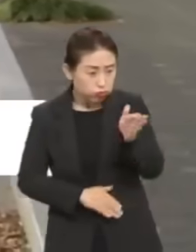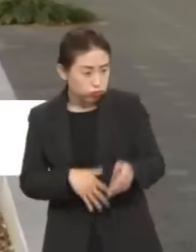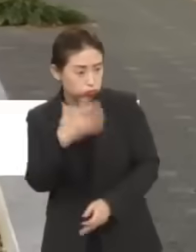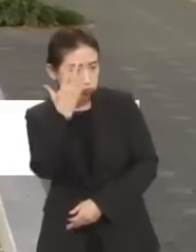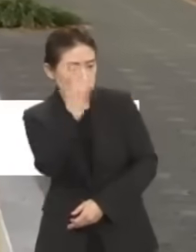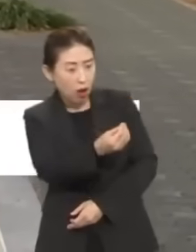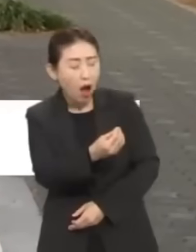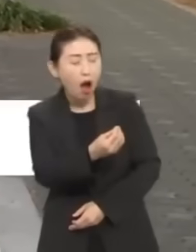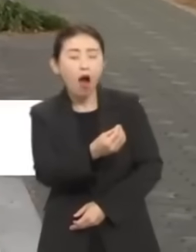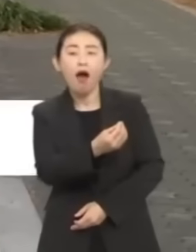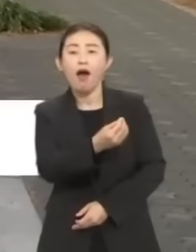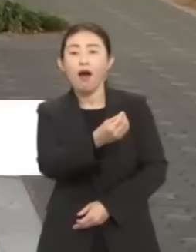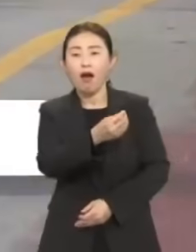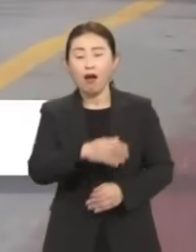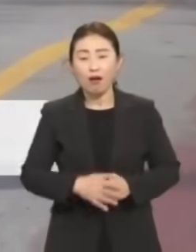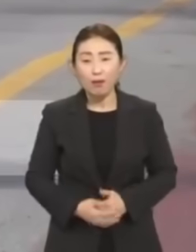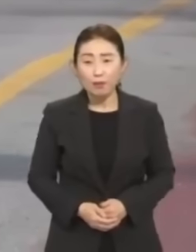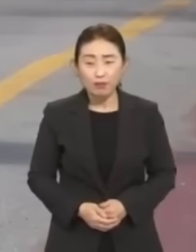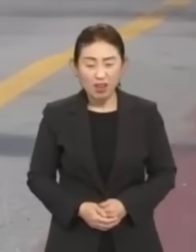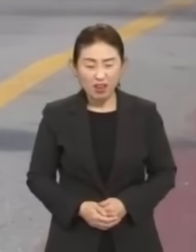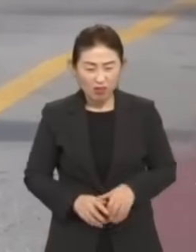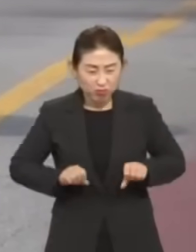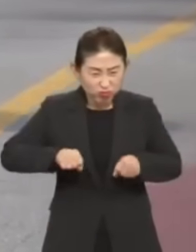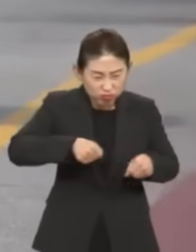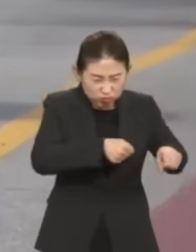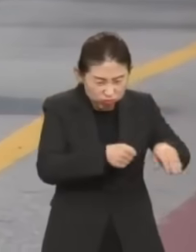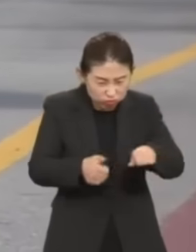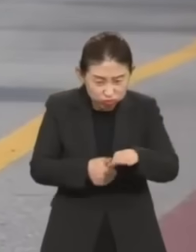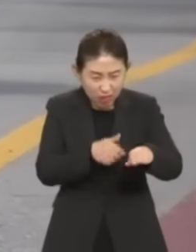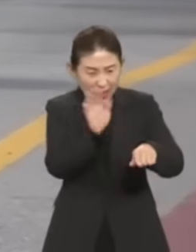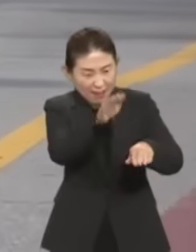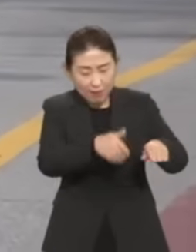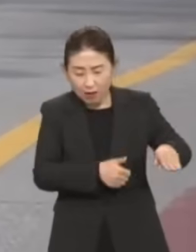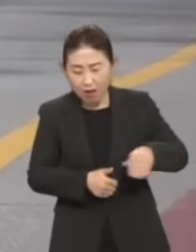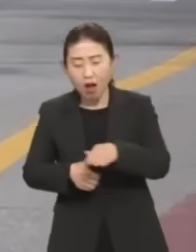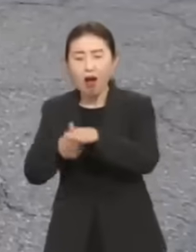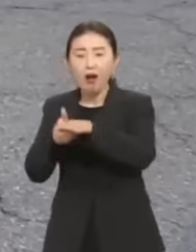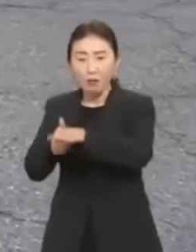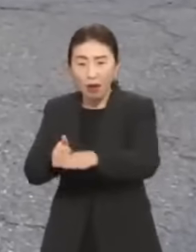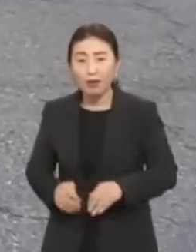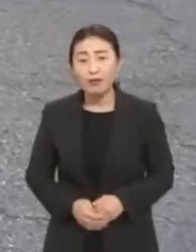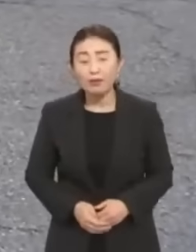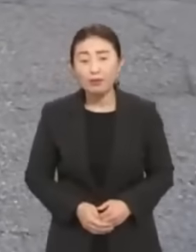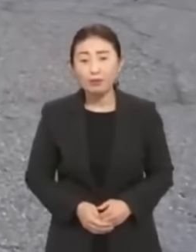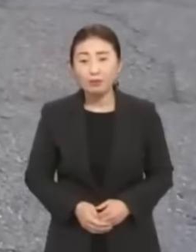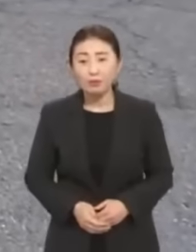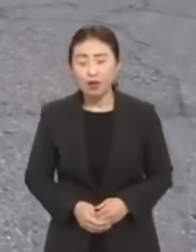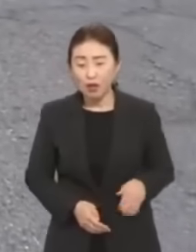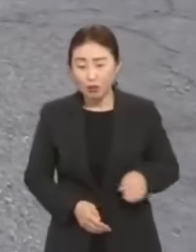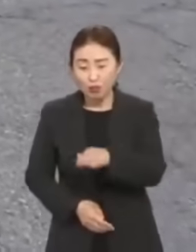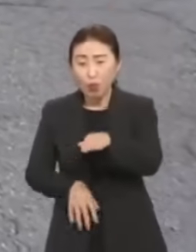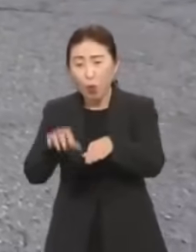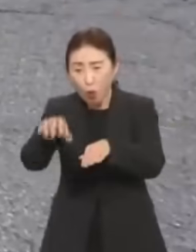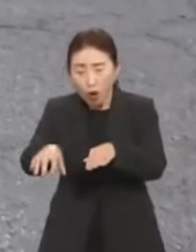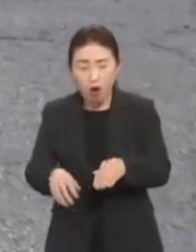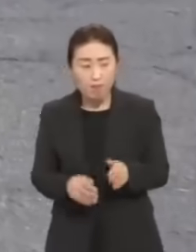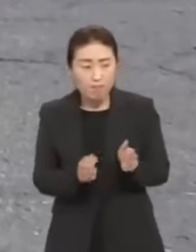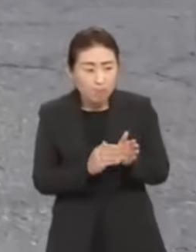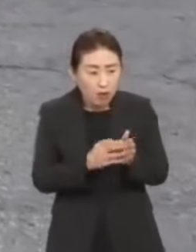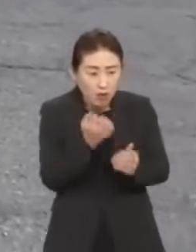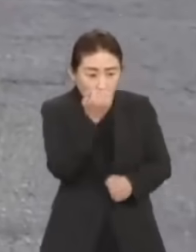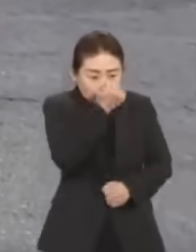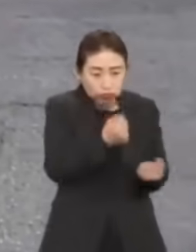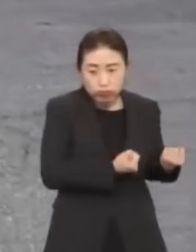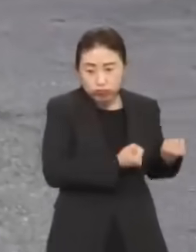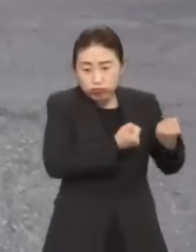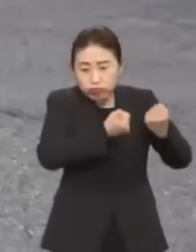달리는 모습을 우연히 발견하고 뒤쫓아 멈춰 세운 겁니다. 차가 멈춰선 곳입니다. 고객의 차를 몰래 끌고 나온